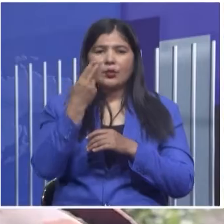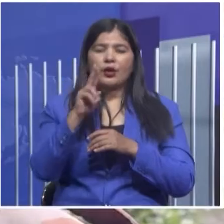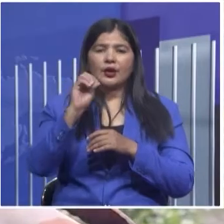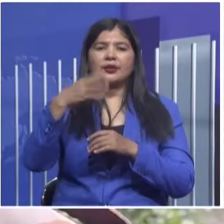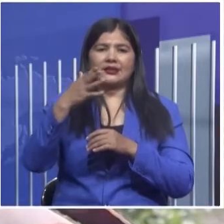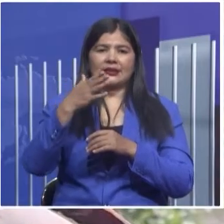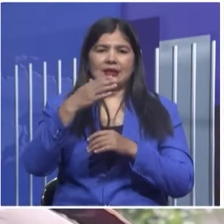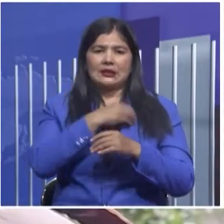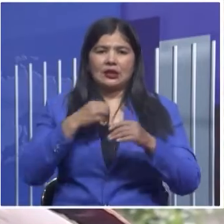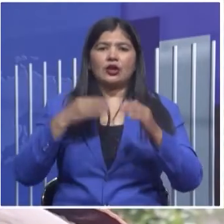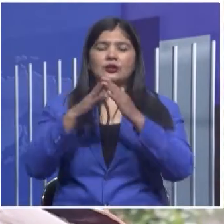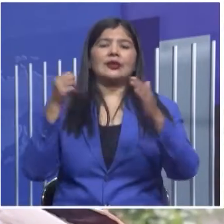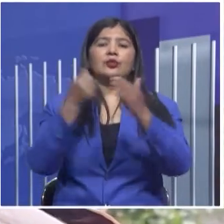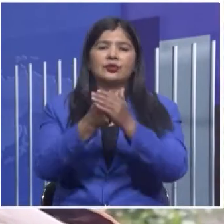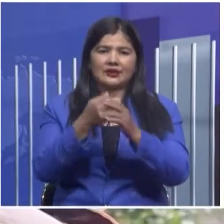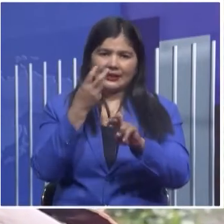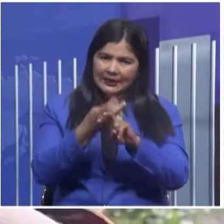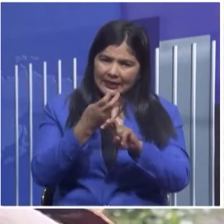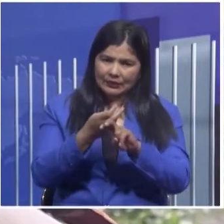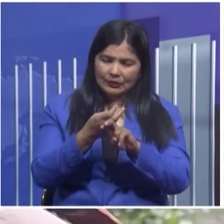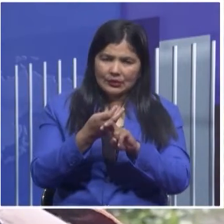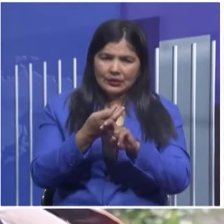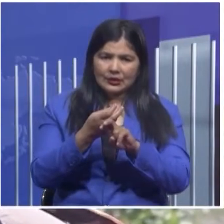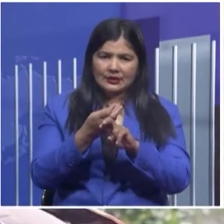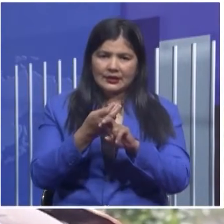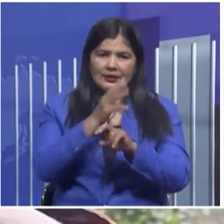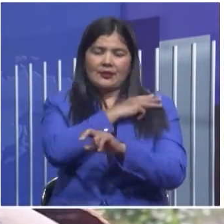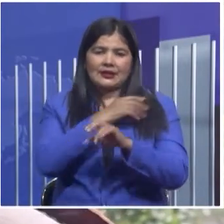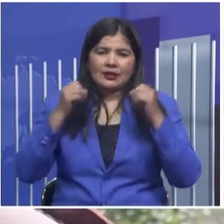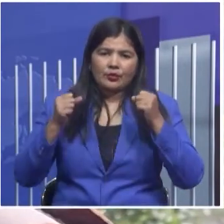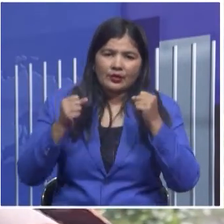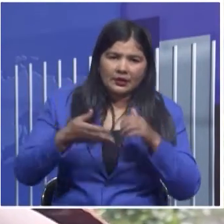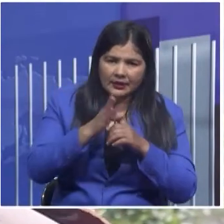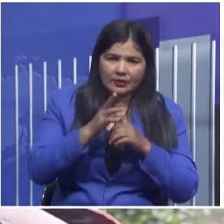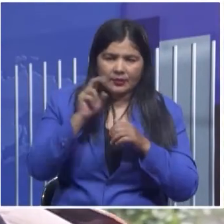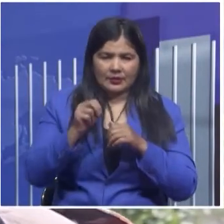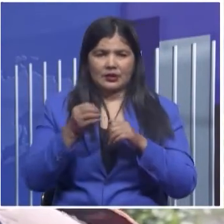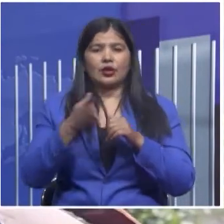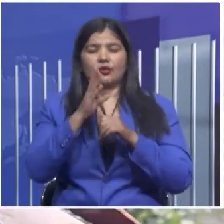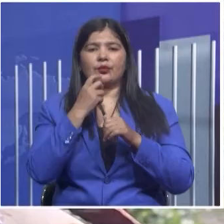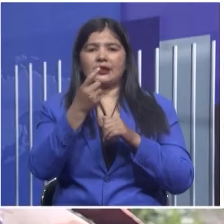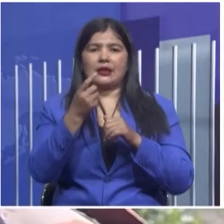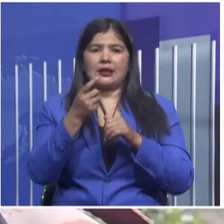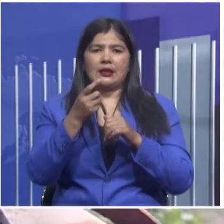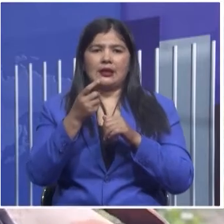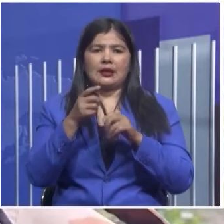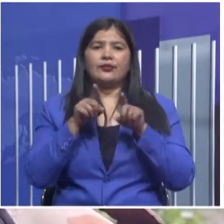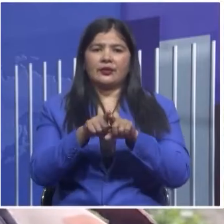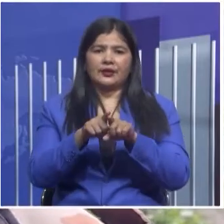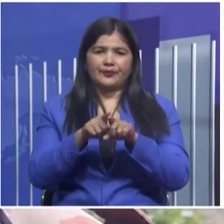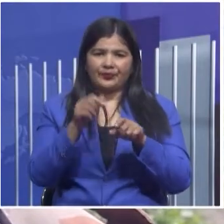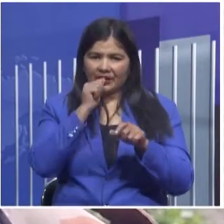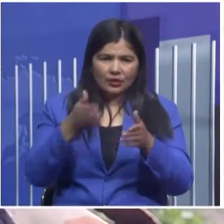पनि अस्पताल जान एकदम गाह्रो हुने, मान्छेलाई बोकेर लानुपर्ने, बोकेर ला लग्छु भन्दाखेरि पनि यो